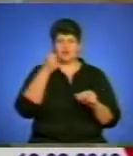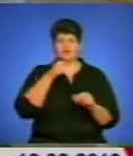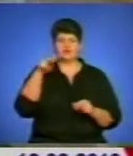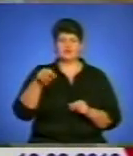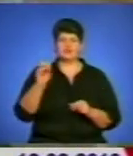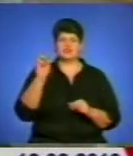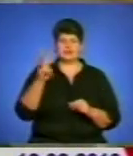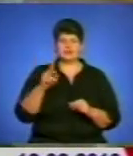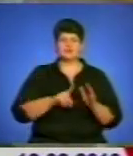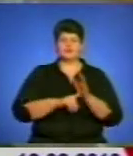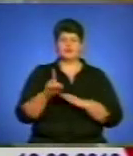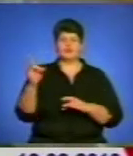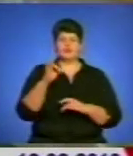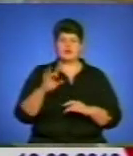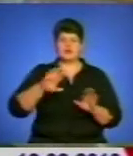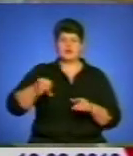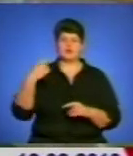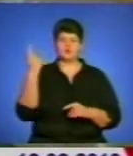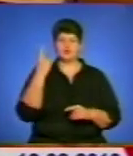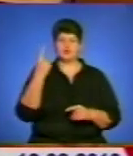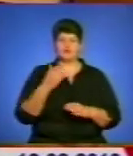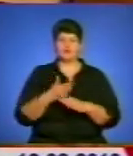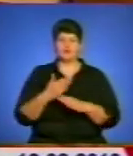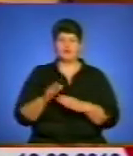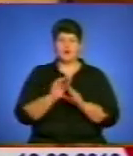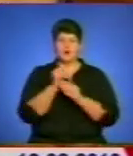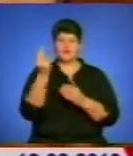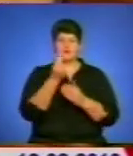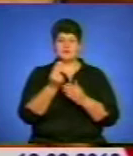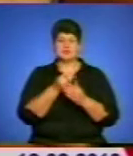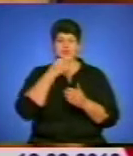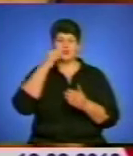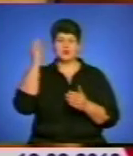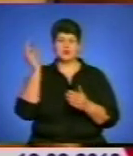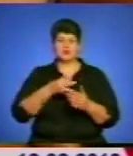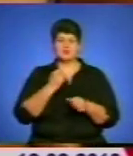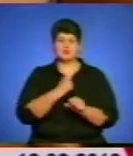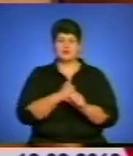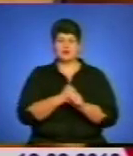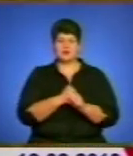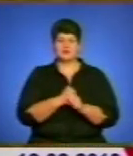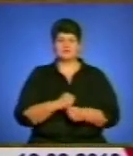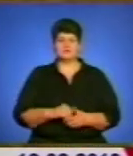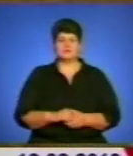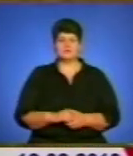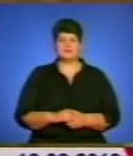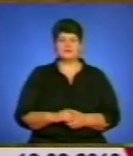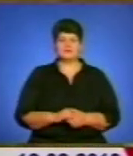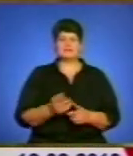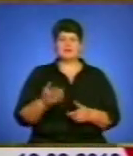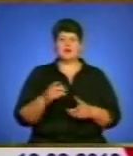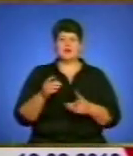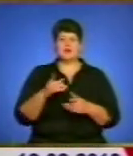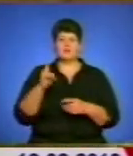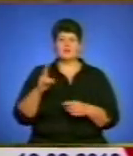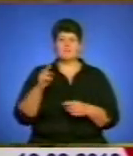проявила себе в районі, згодом на обласному етапі описувала досвід роботи, розв'язувала теоретичні тести. Із курсу